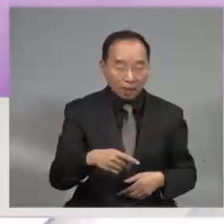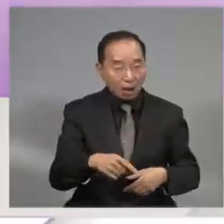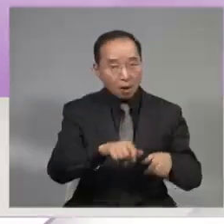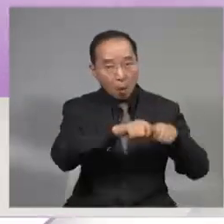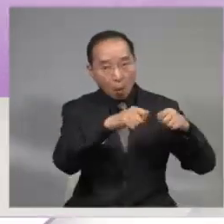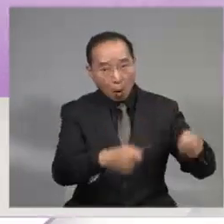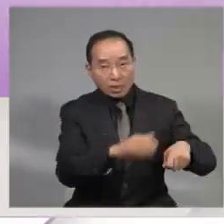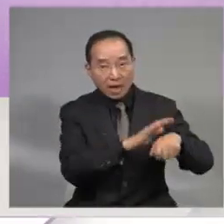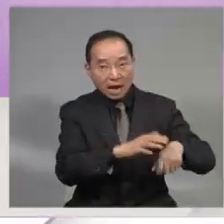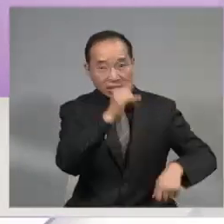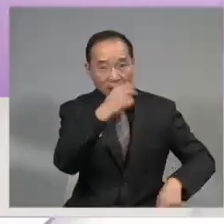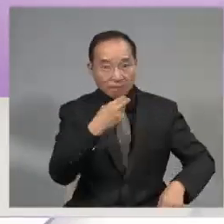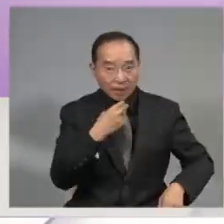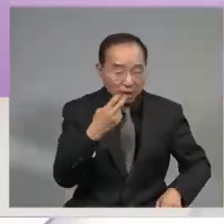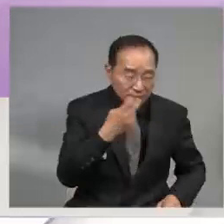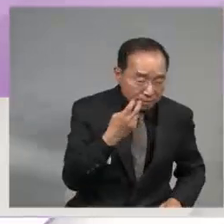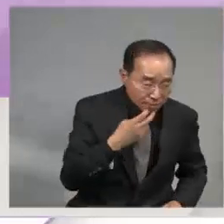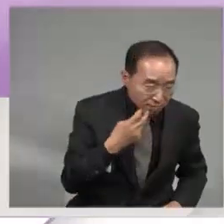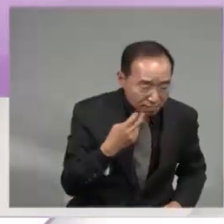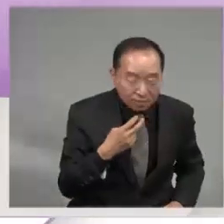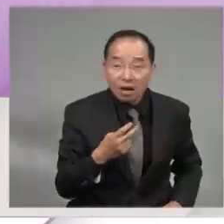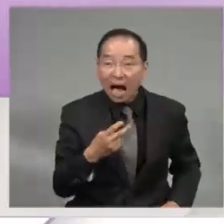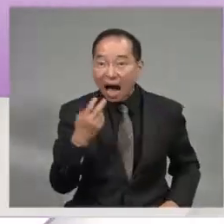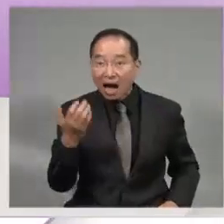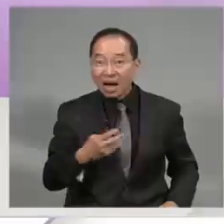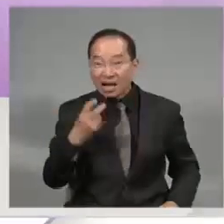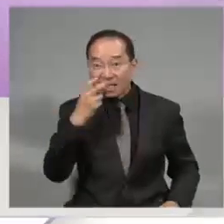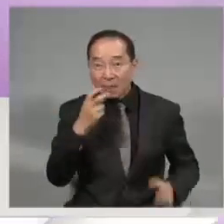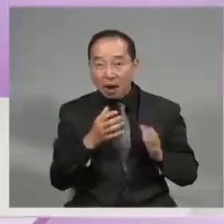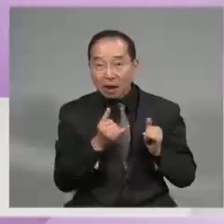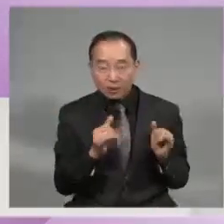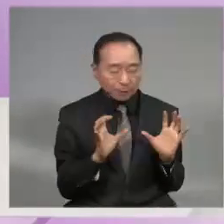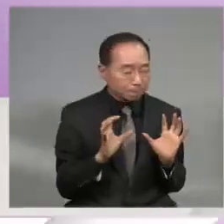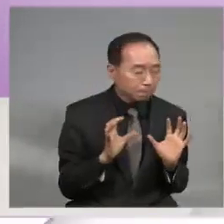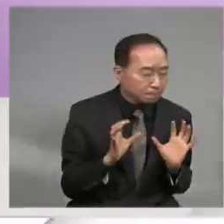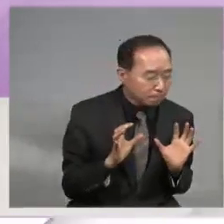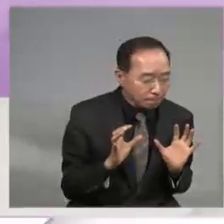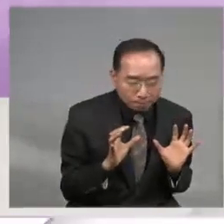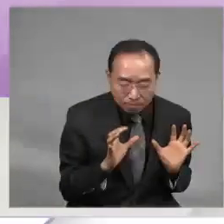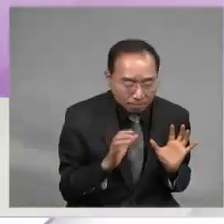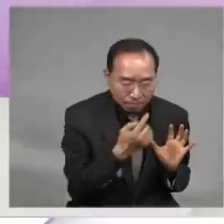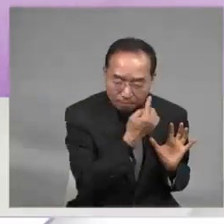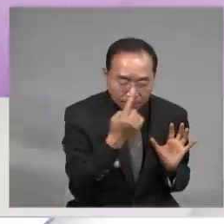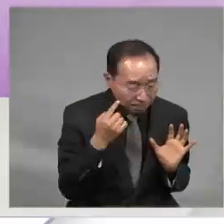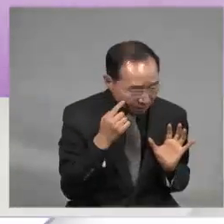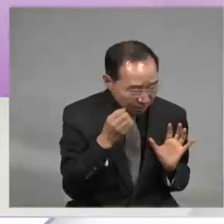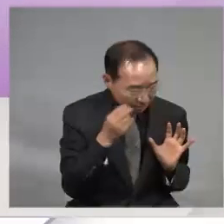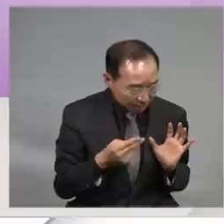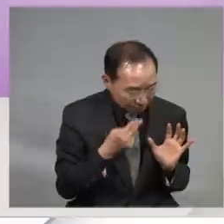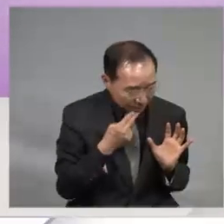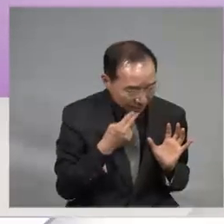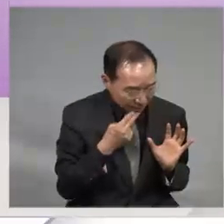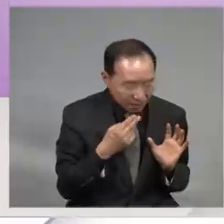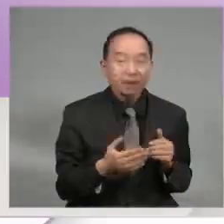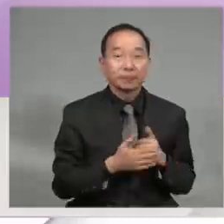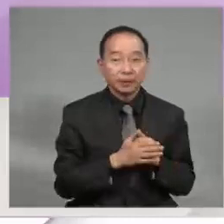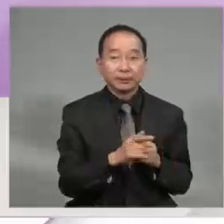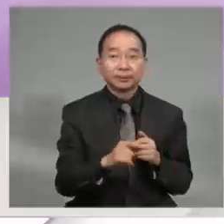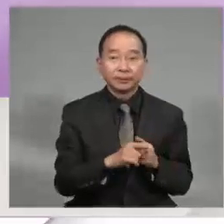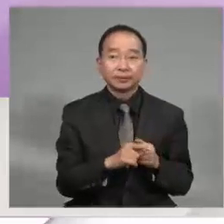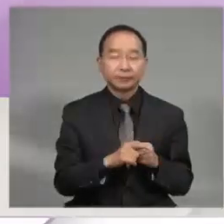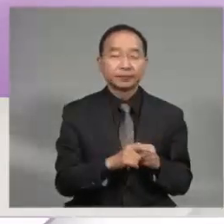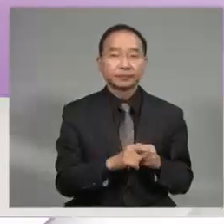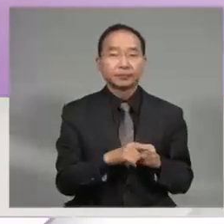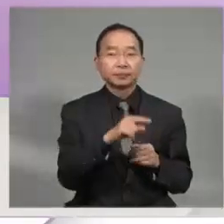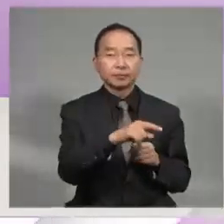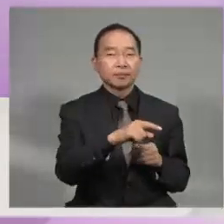정당 추천위원들이 함께 참여해서 확인을 합니다. 그리고 이렇게 확인을 다 거쳤는데 이상이 없는 투표함 같은 경우는요.